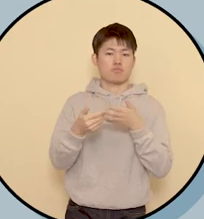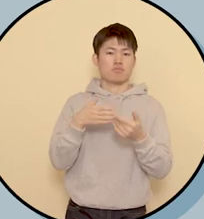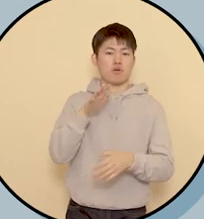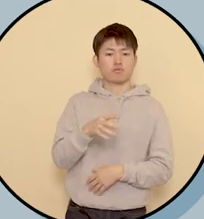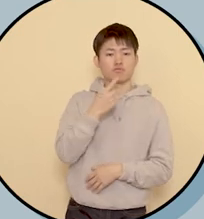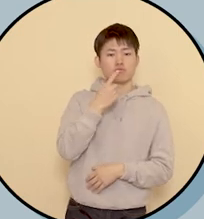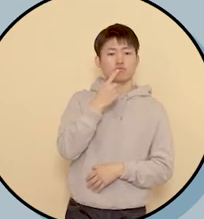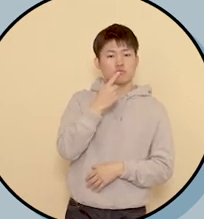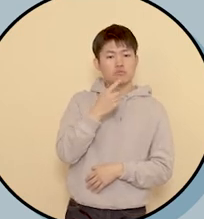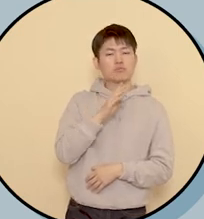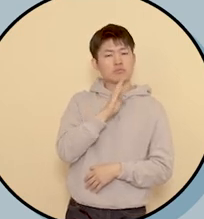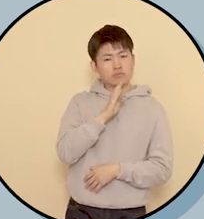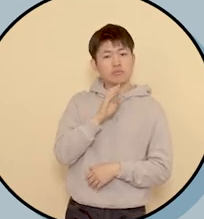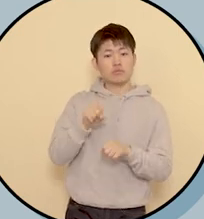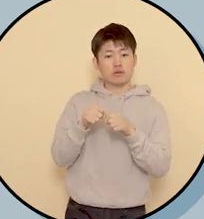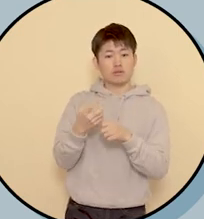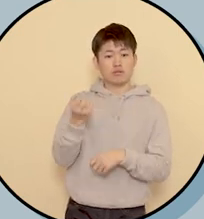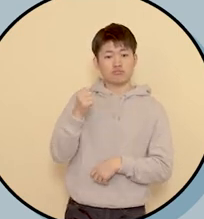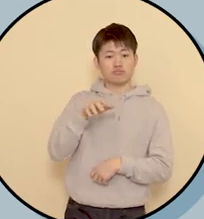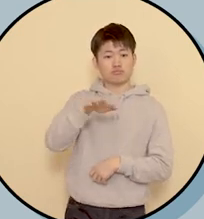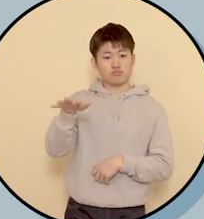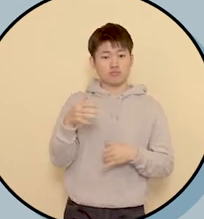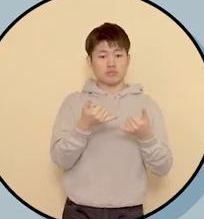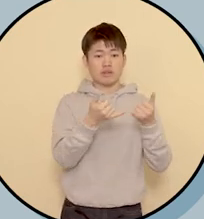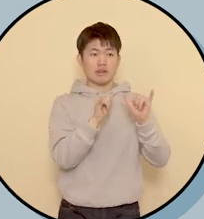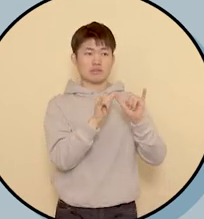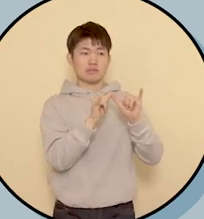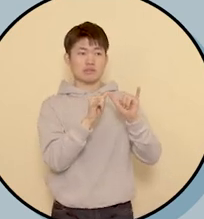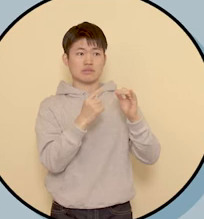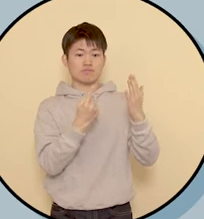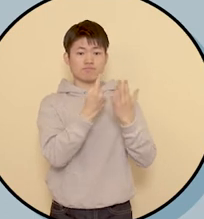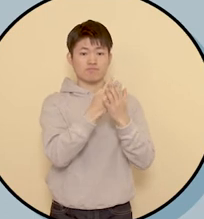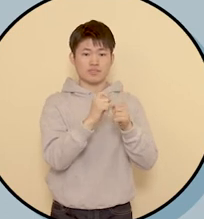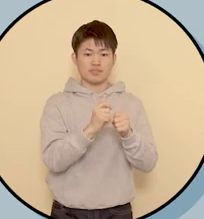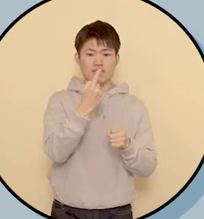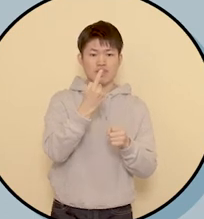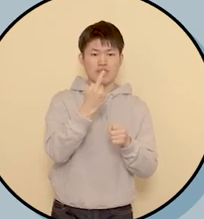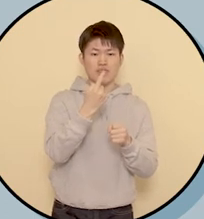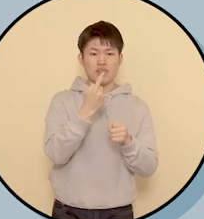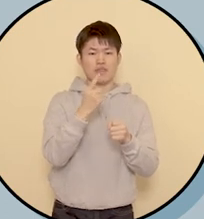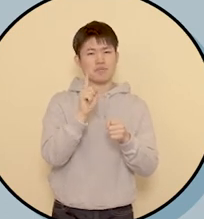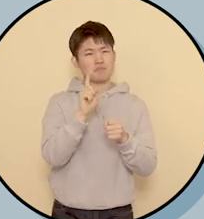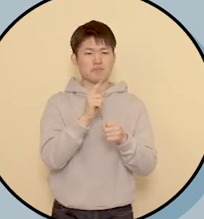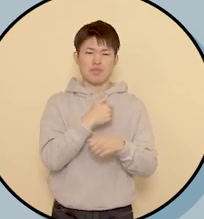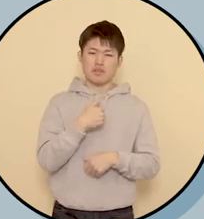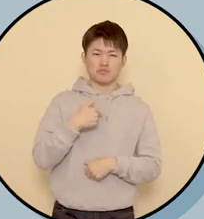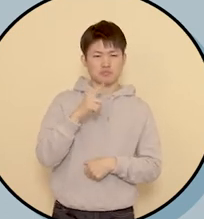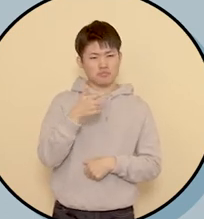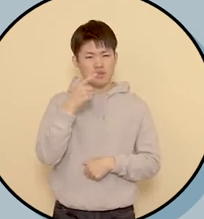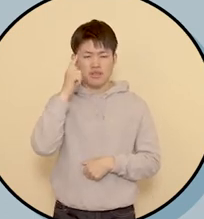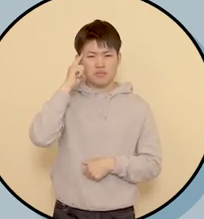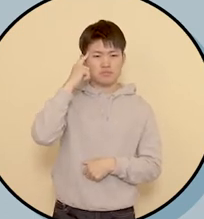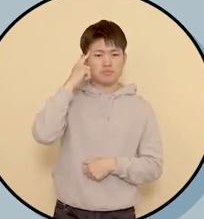人の何か社会に出るきっかけにはできるのじゃないかなとかってずっとは思